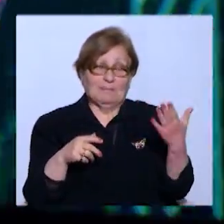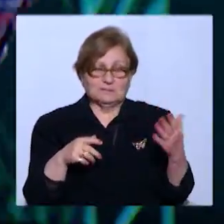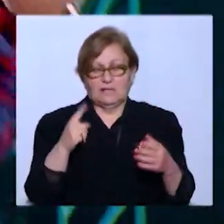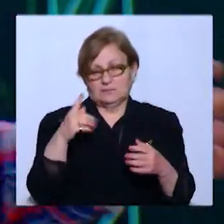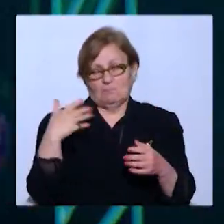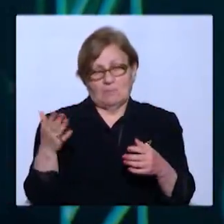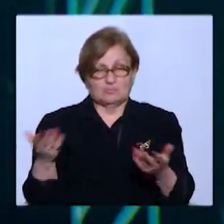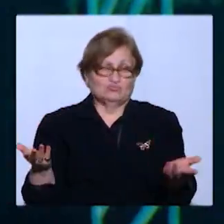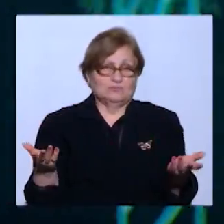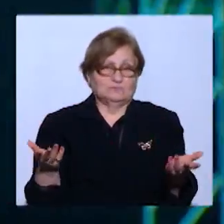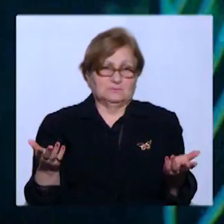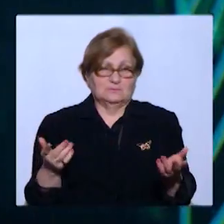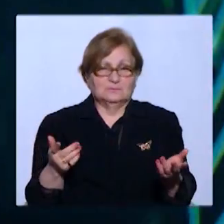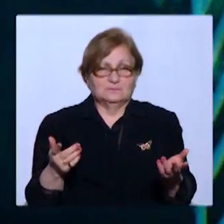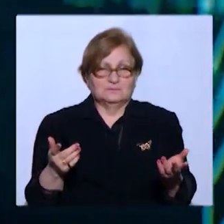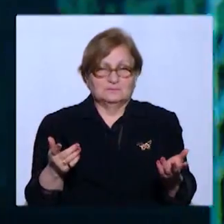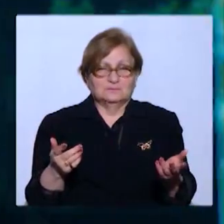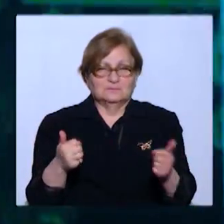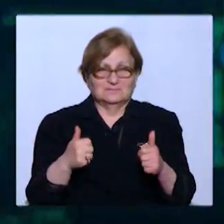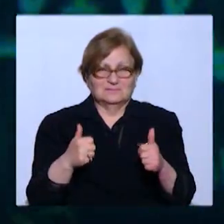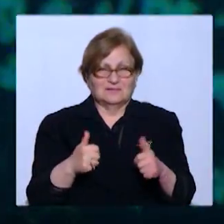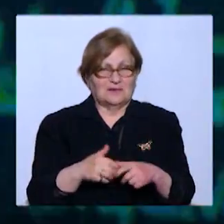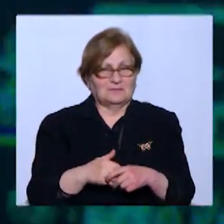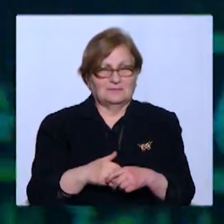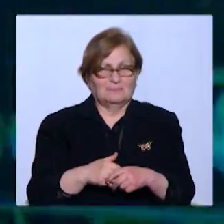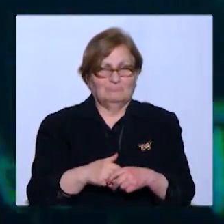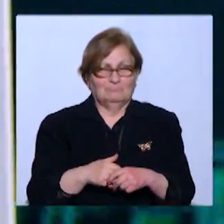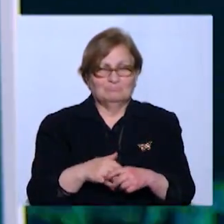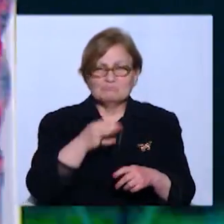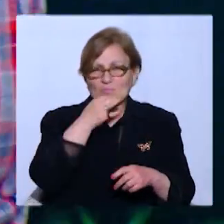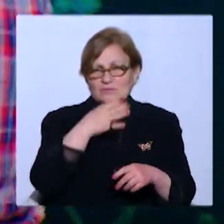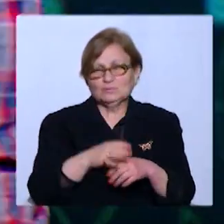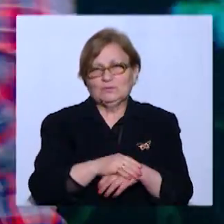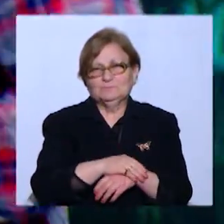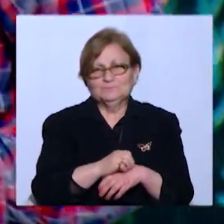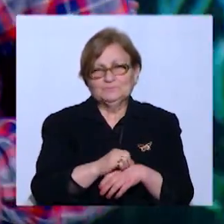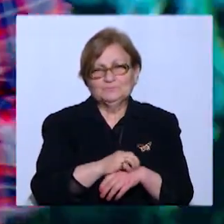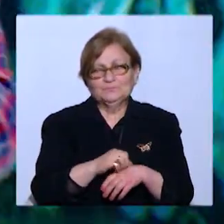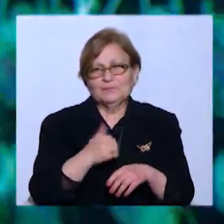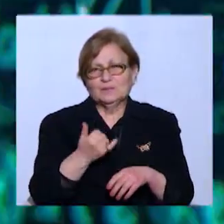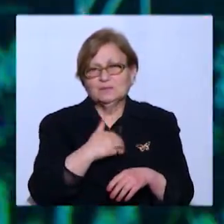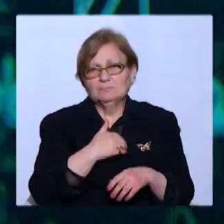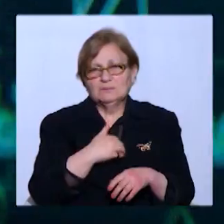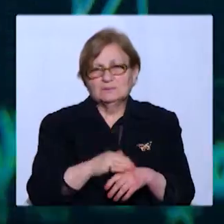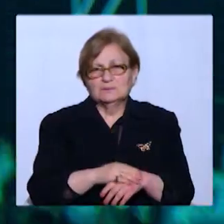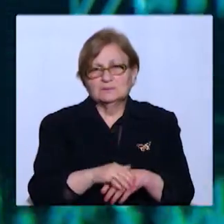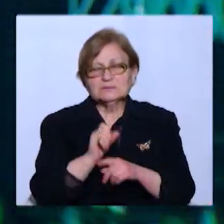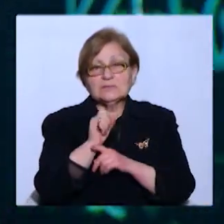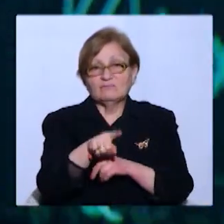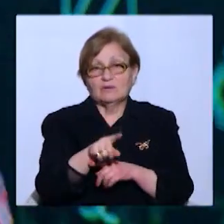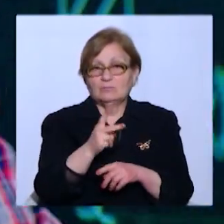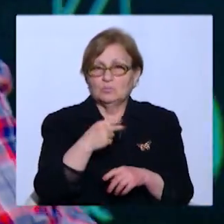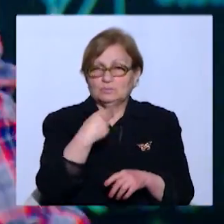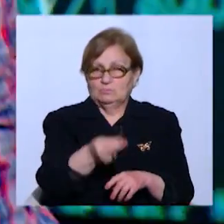მხრიდან, ერთი მარჯვენა მხრიდან. შვენიერი იყო. მომეწონა. ახლა მინდა რომ დავალებაც